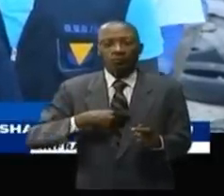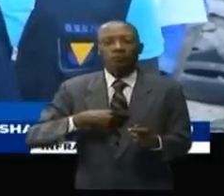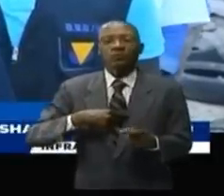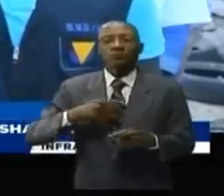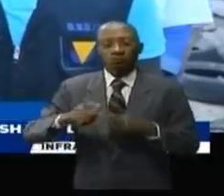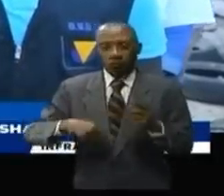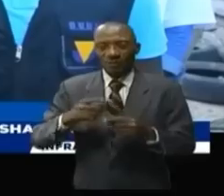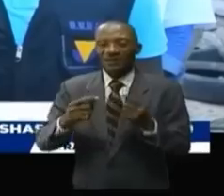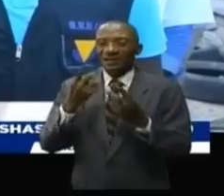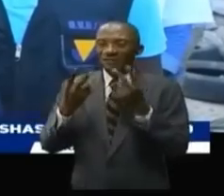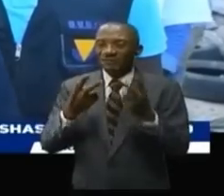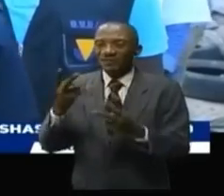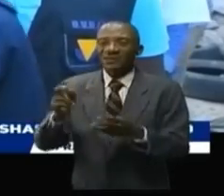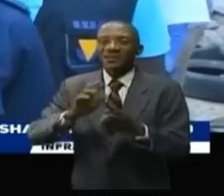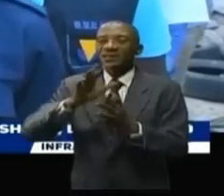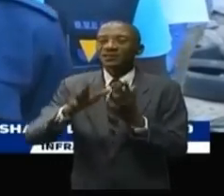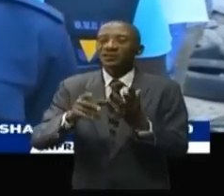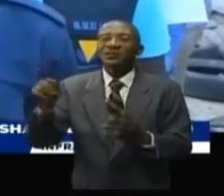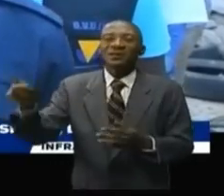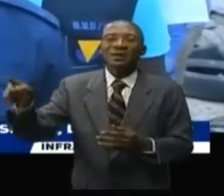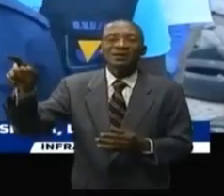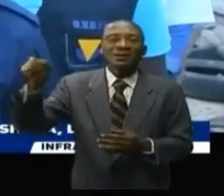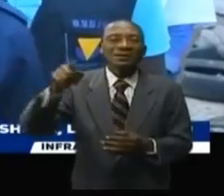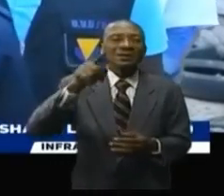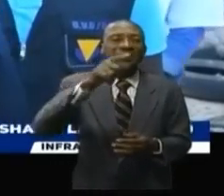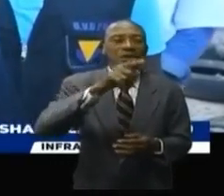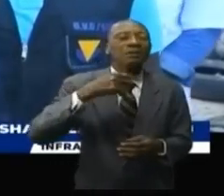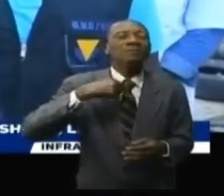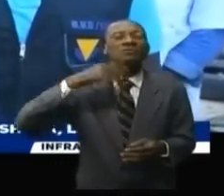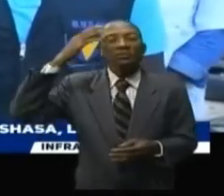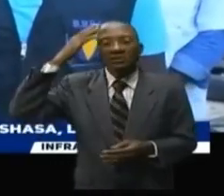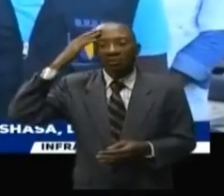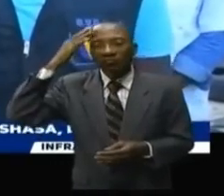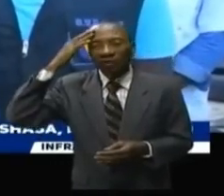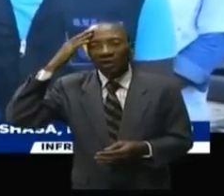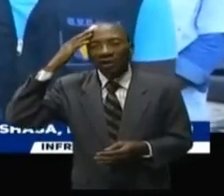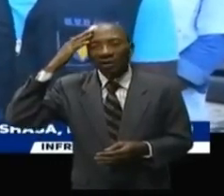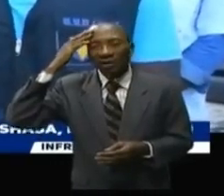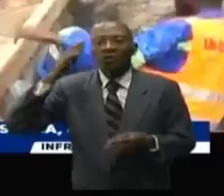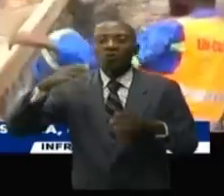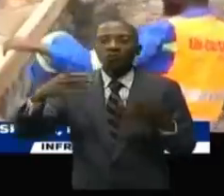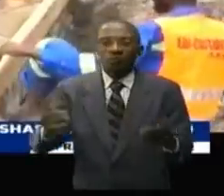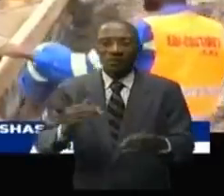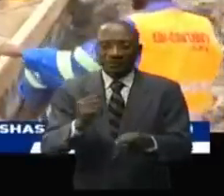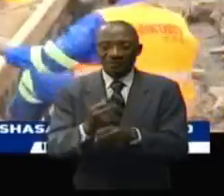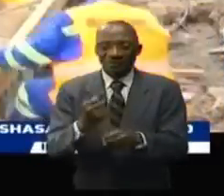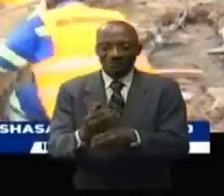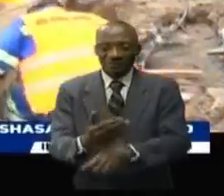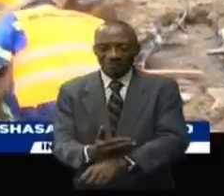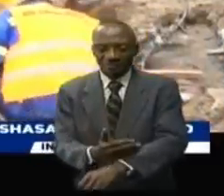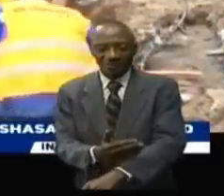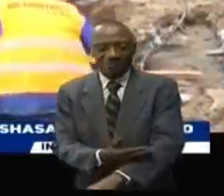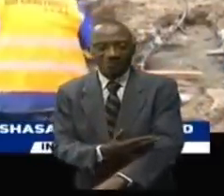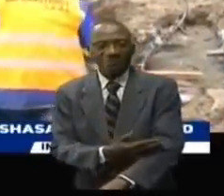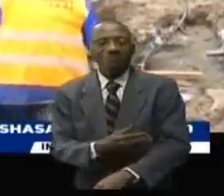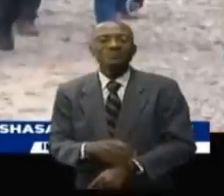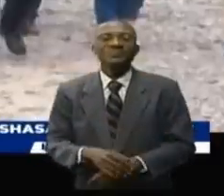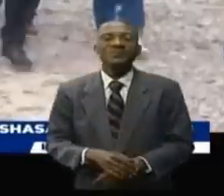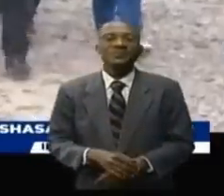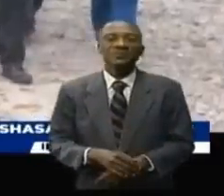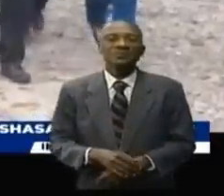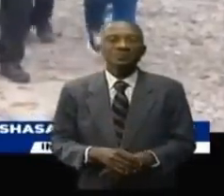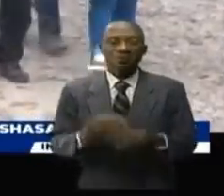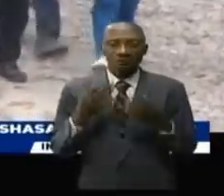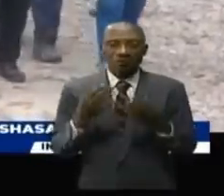ces différents chantiers des deuxièmes lots pour se rendre compte de l'état d'avancement. Le directeur général de l'OVD a bouclé